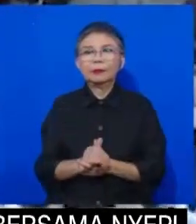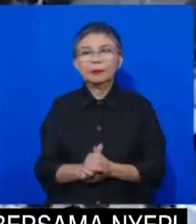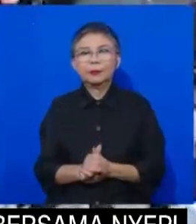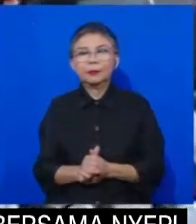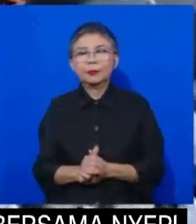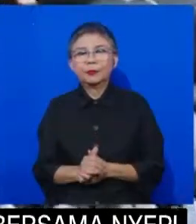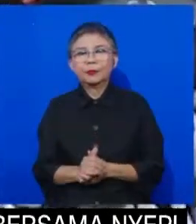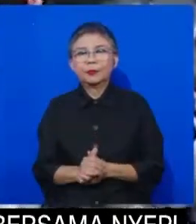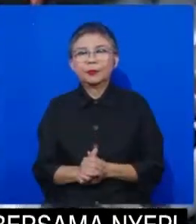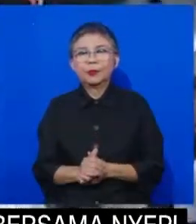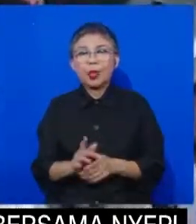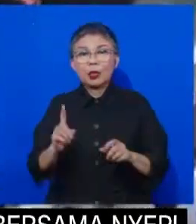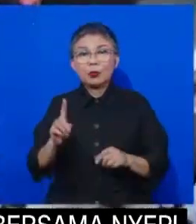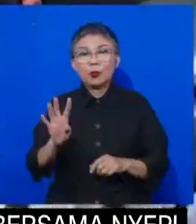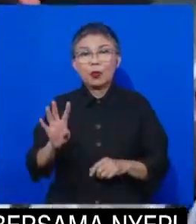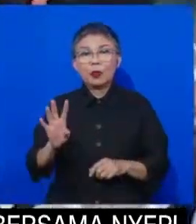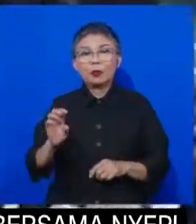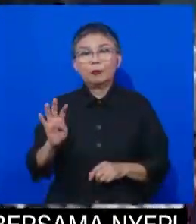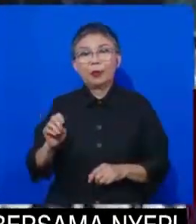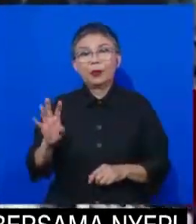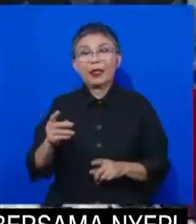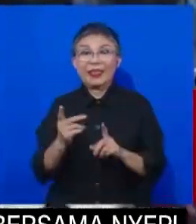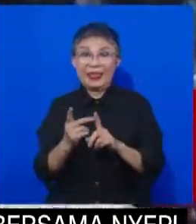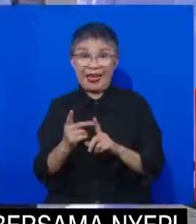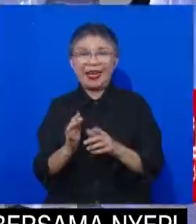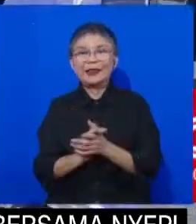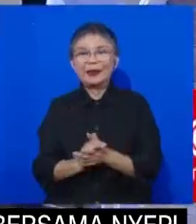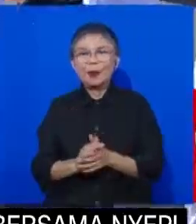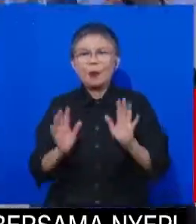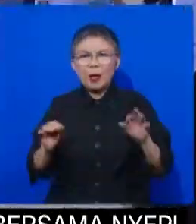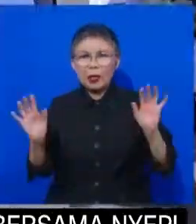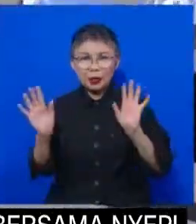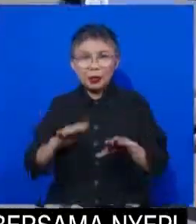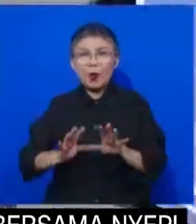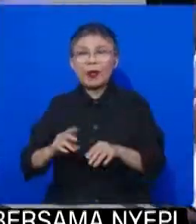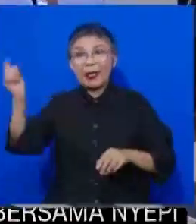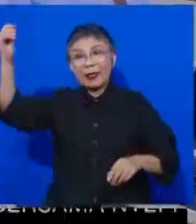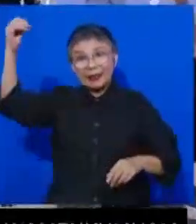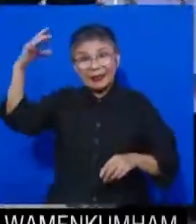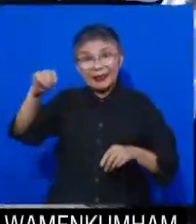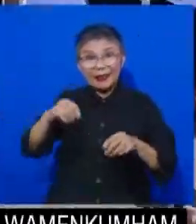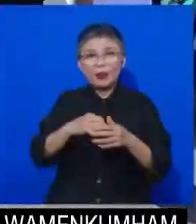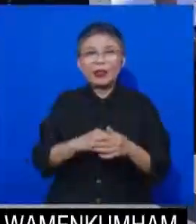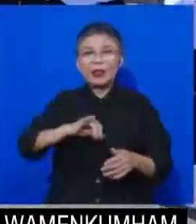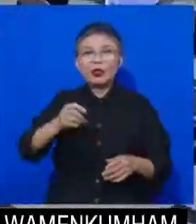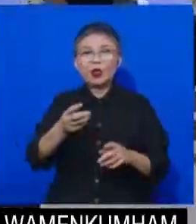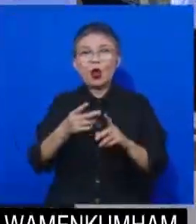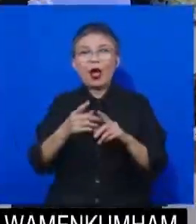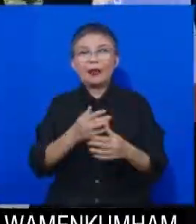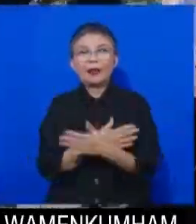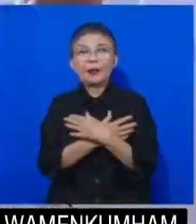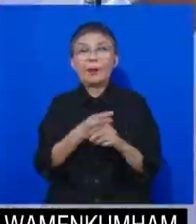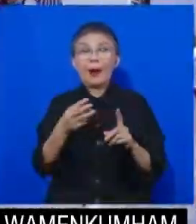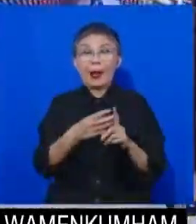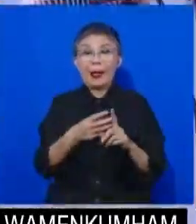Menjelang bulan suci Ramadan 1444 Hijriah, ribuan siswa dan santri di Kecamatan Johan Pahlawan, Aceh Barat,